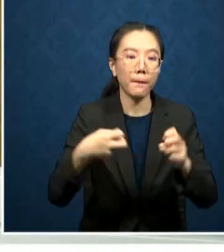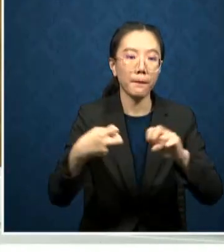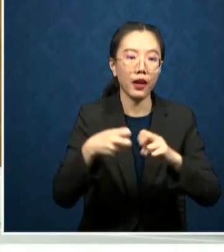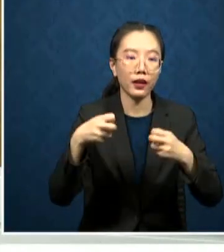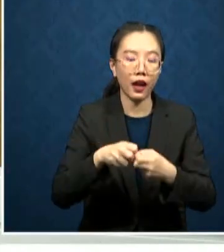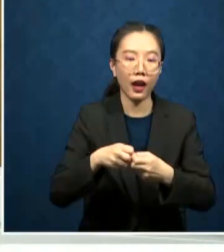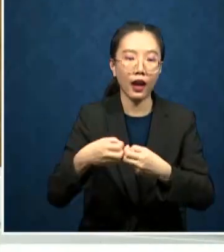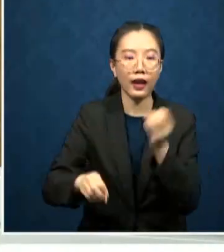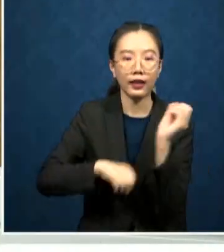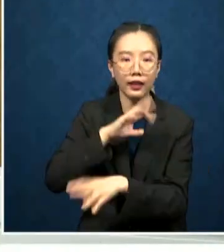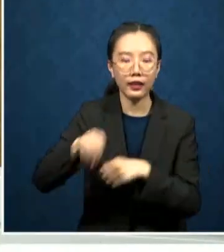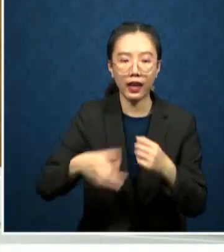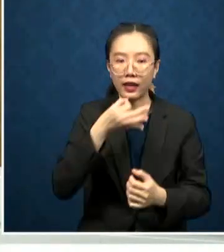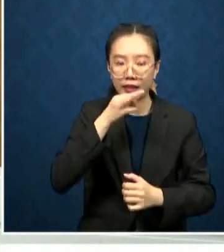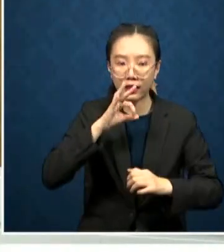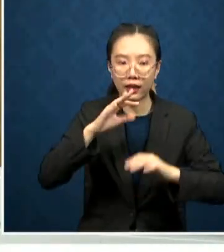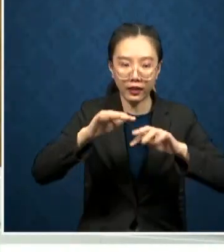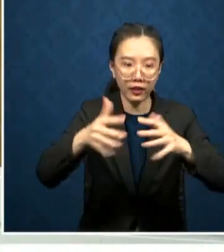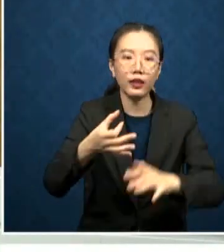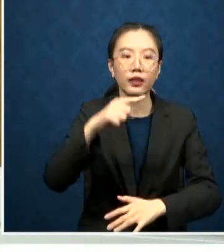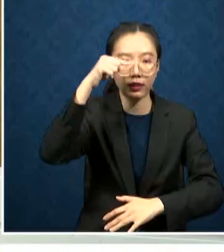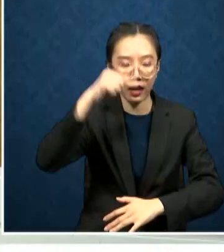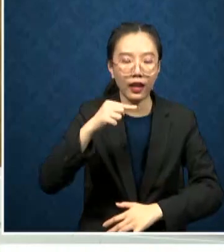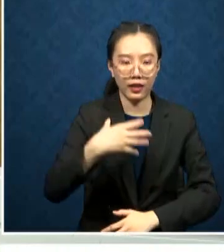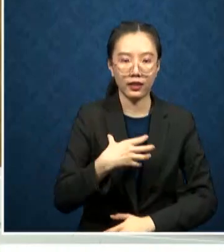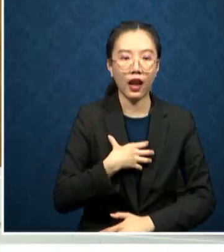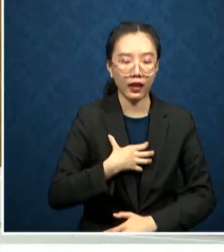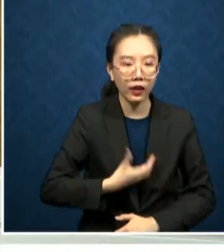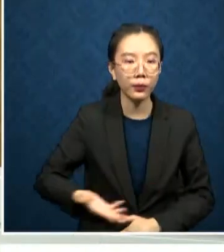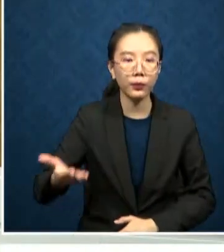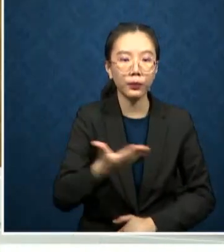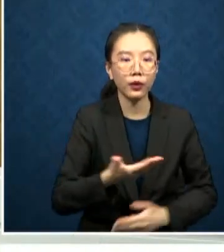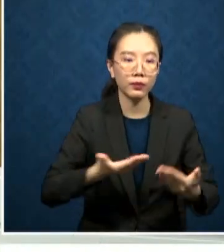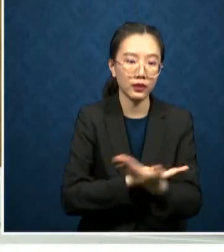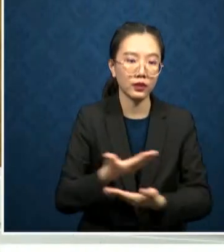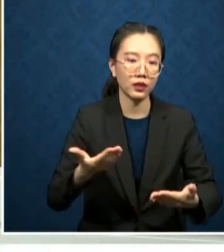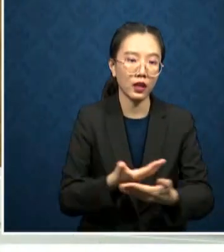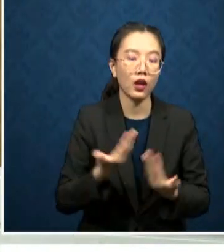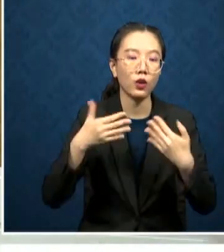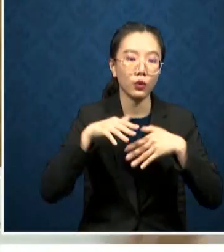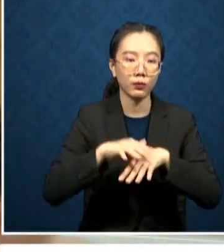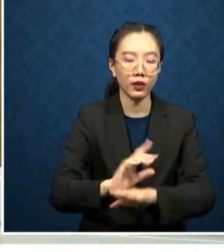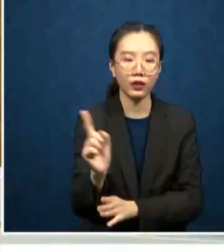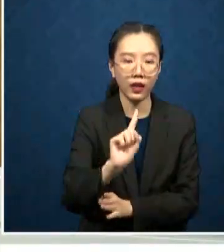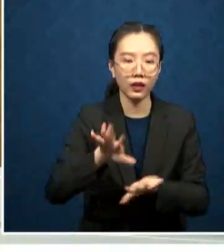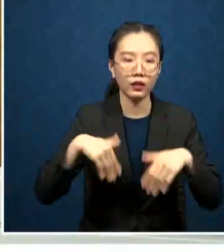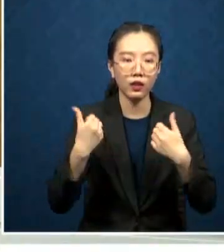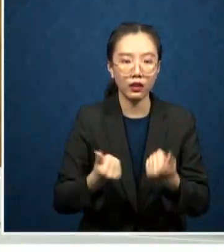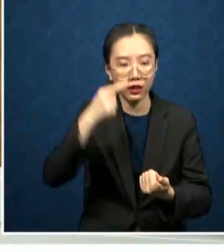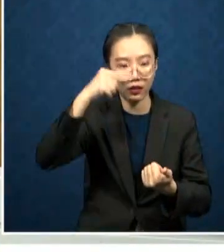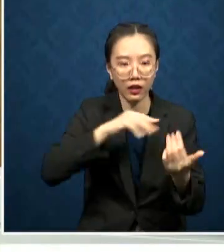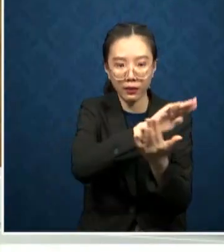ทะเลของไทยเพื่อให้ที่ประชุมวุฒิสภาร่วมกันพิจารณาปัจจุบันประเทศ